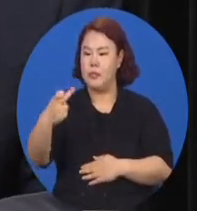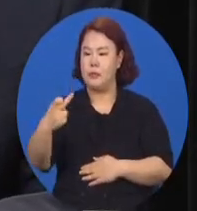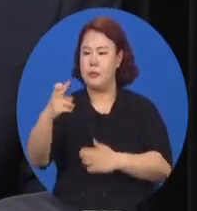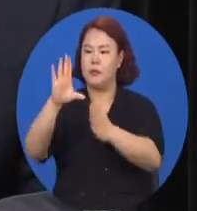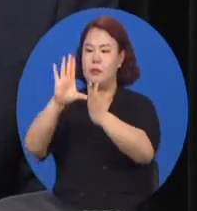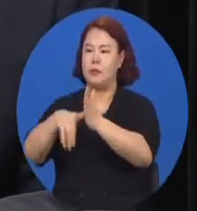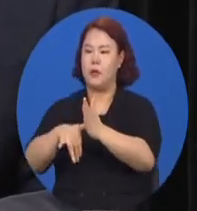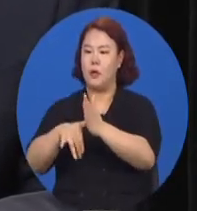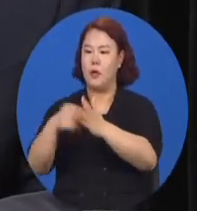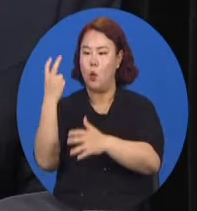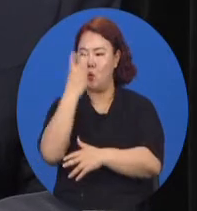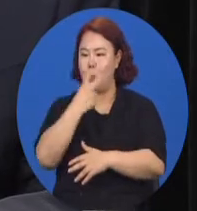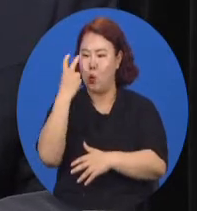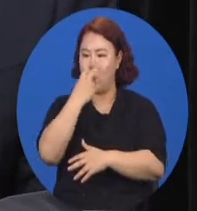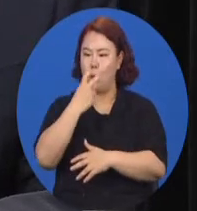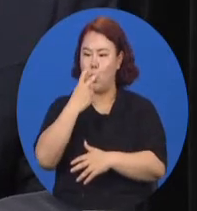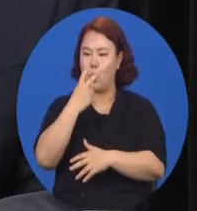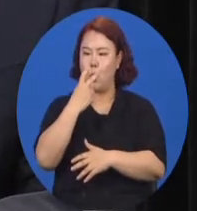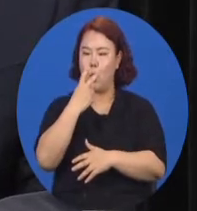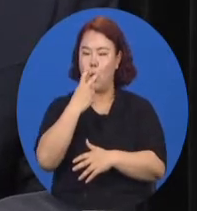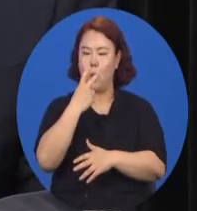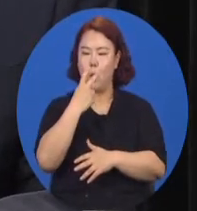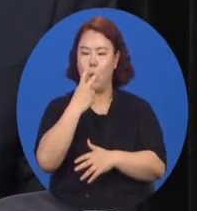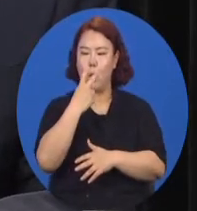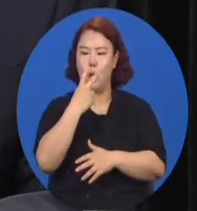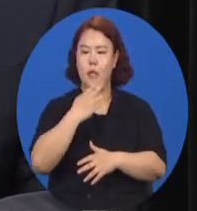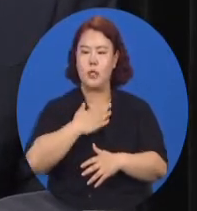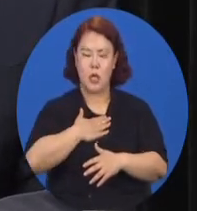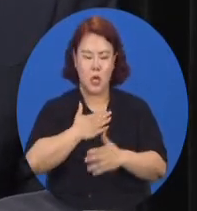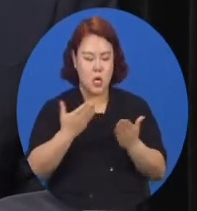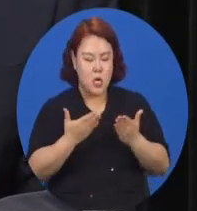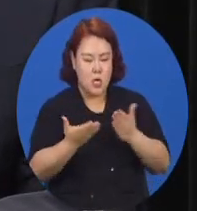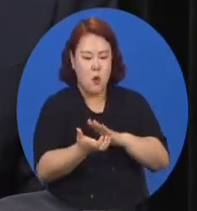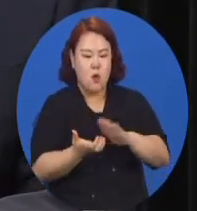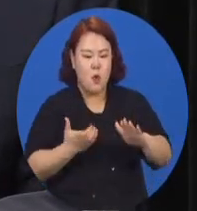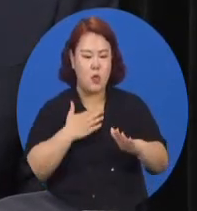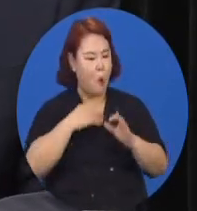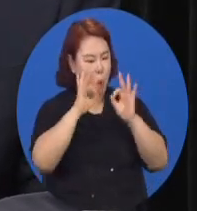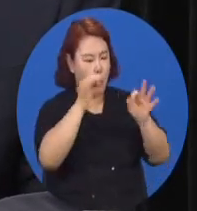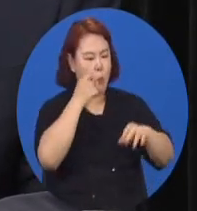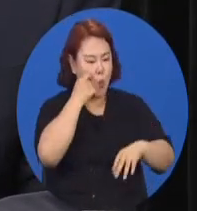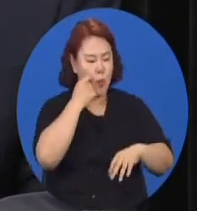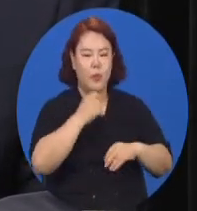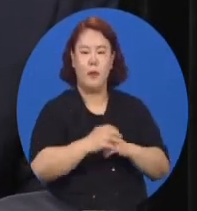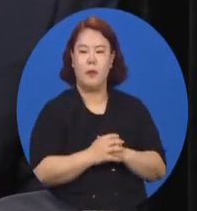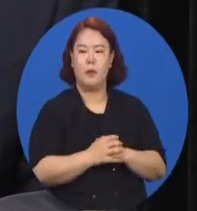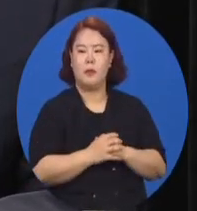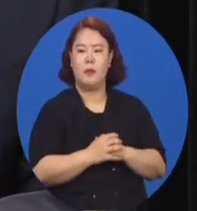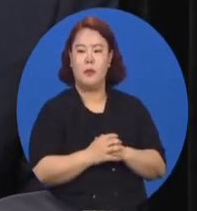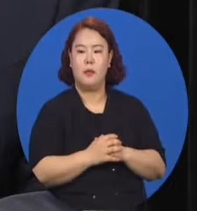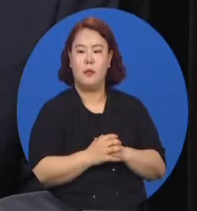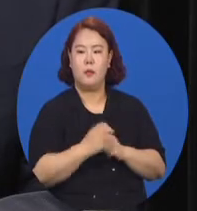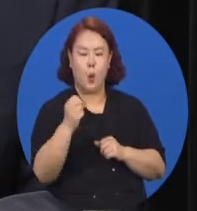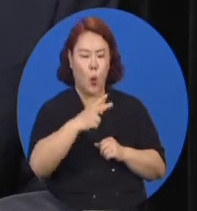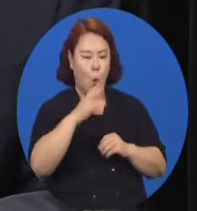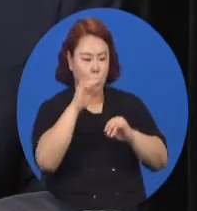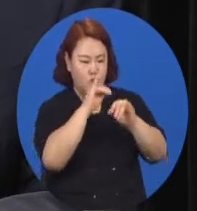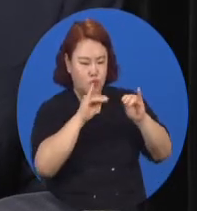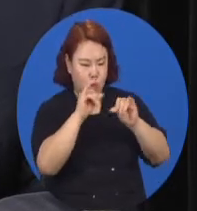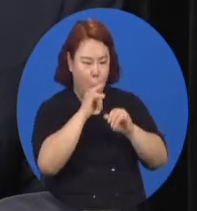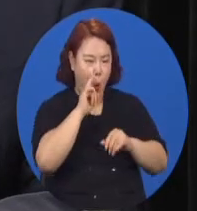2012년에 뭐 조사했다는 것은 제 임기 전이라 제가 보질 못했고요. 또 분진모 오염에